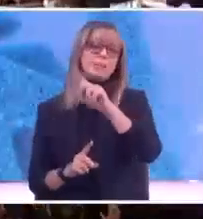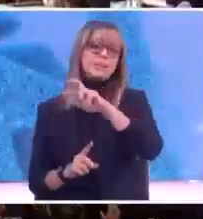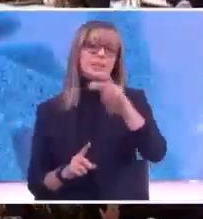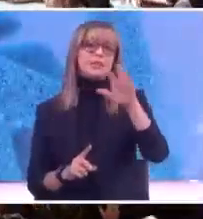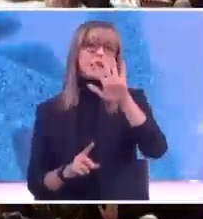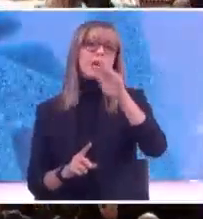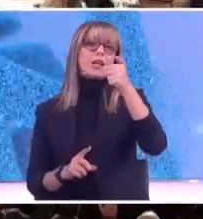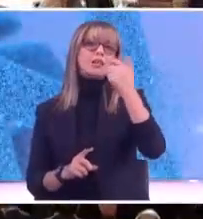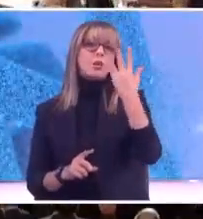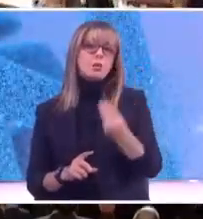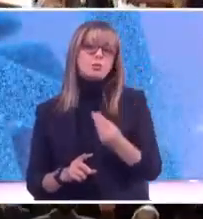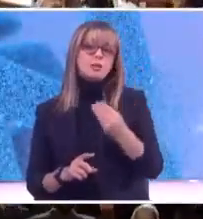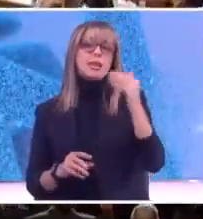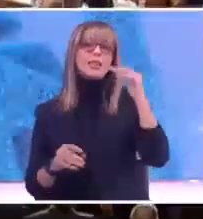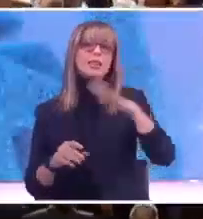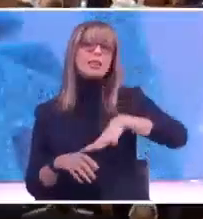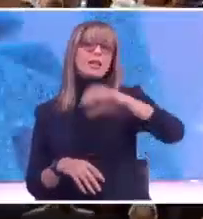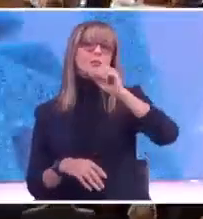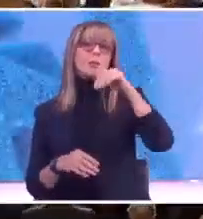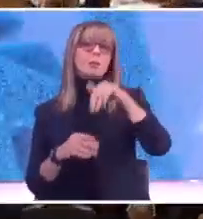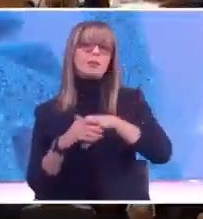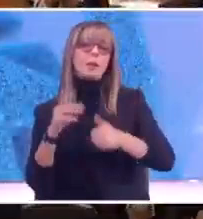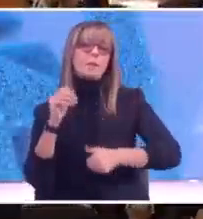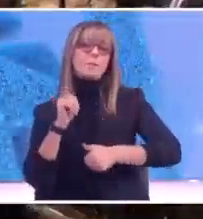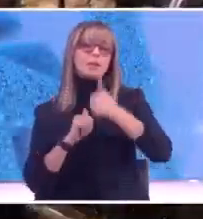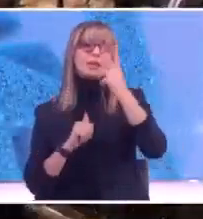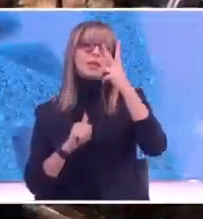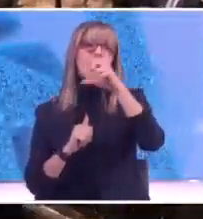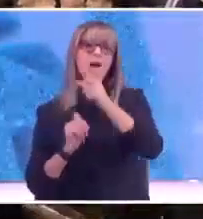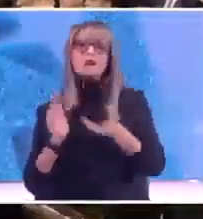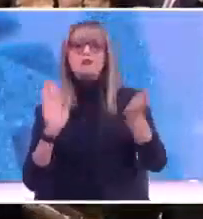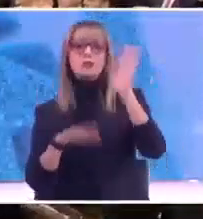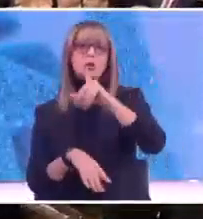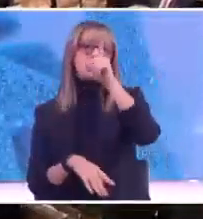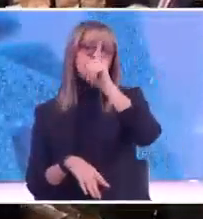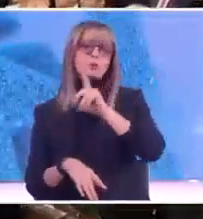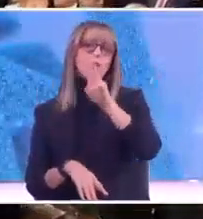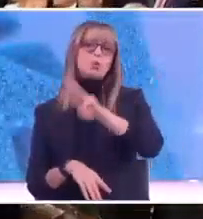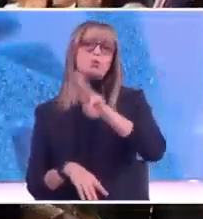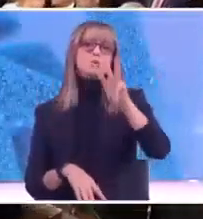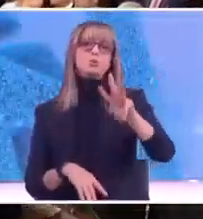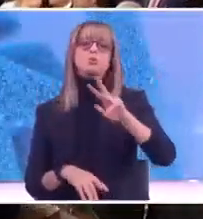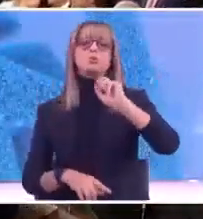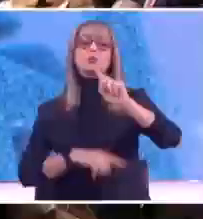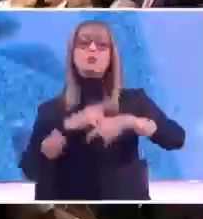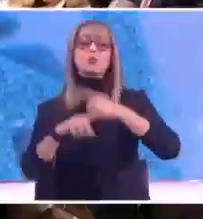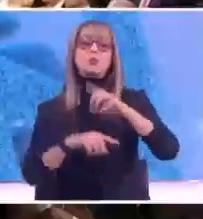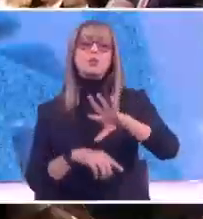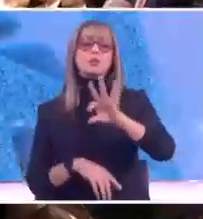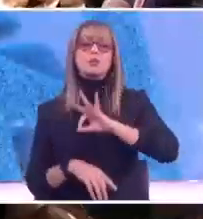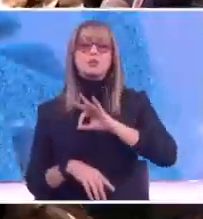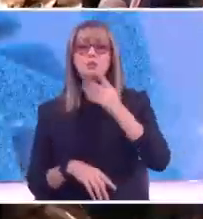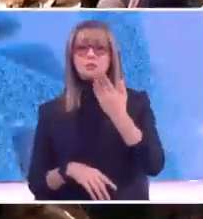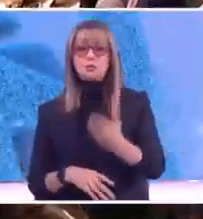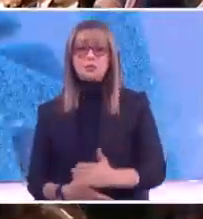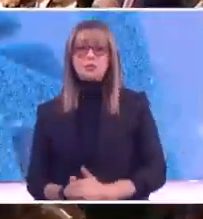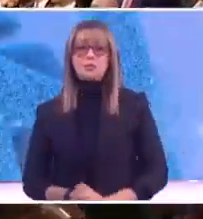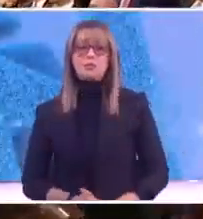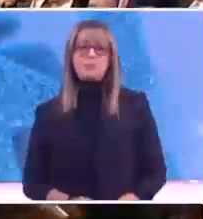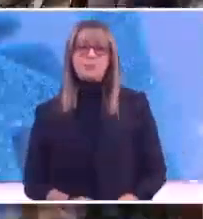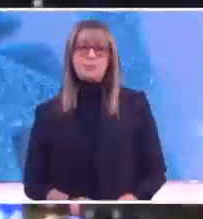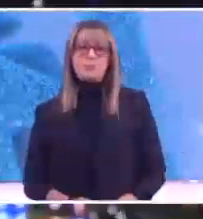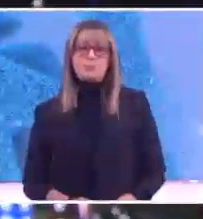yaşandı. Temsilciler Meclisi Başkanı 2 ayın sonunda 133. turda seçilmişti.